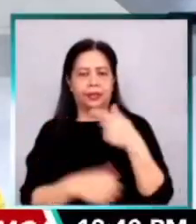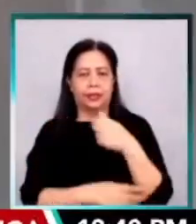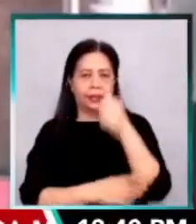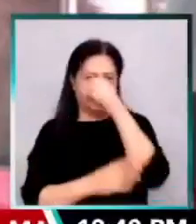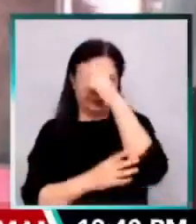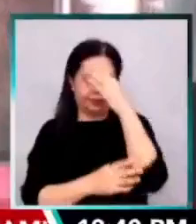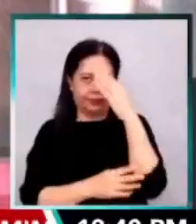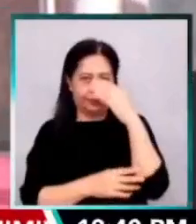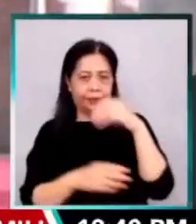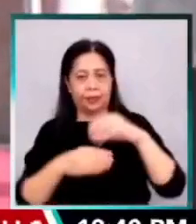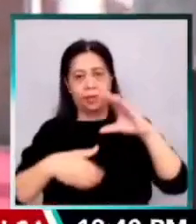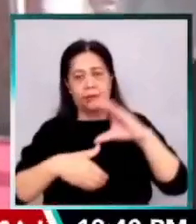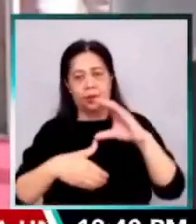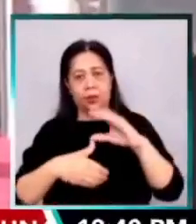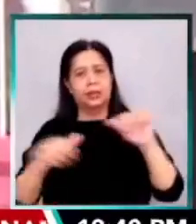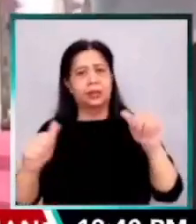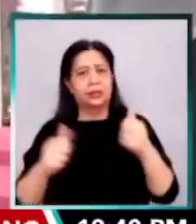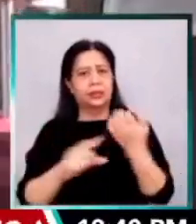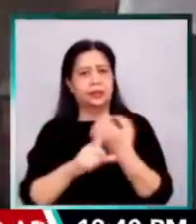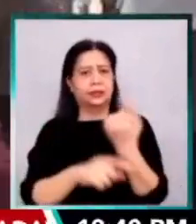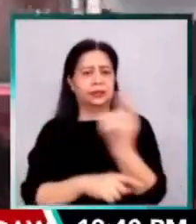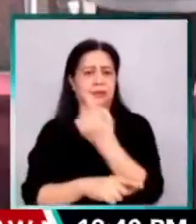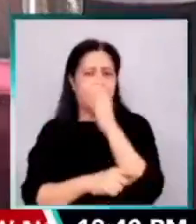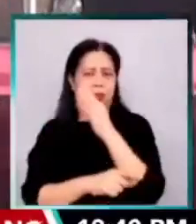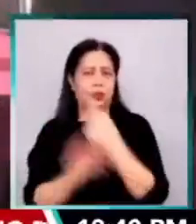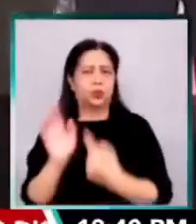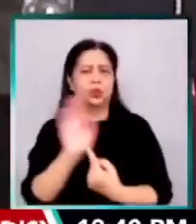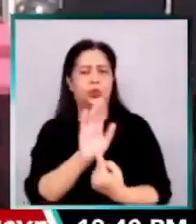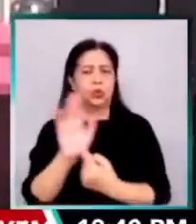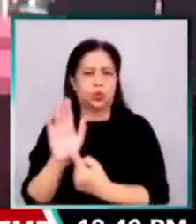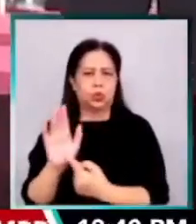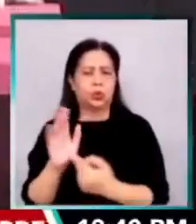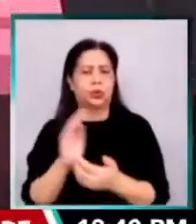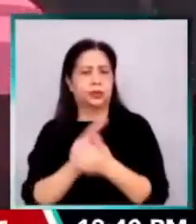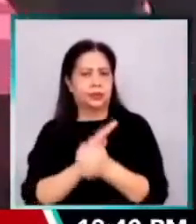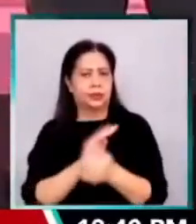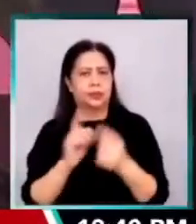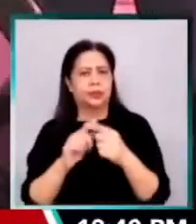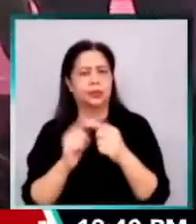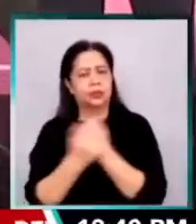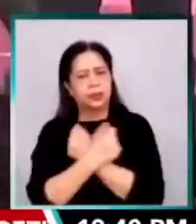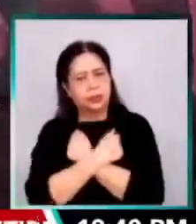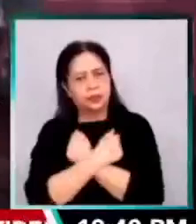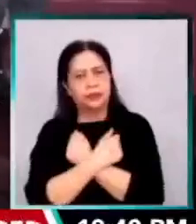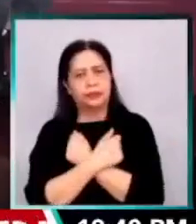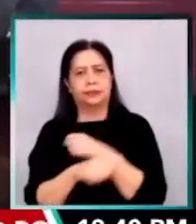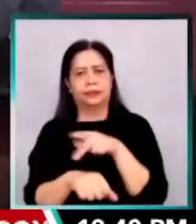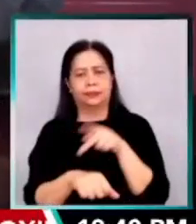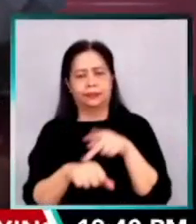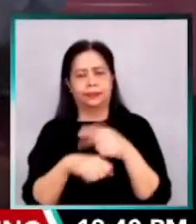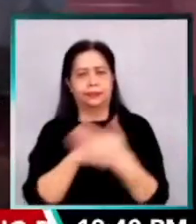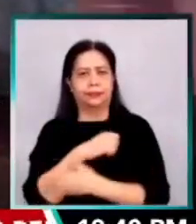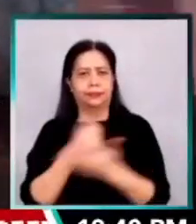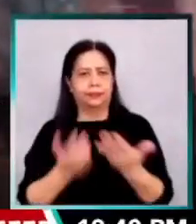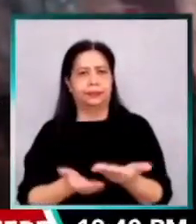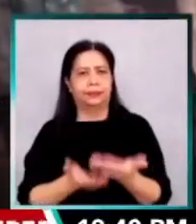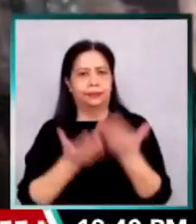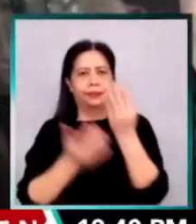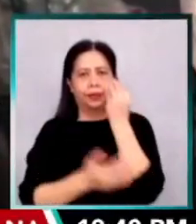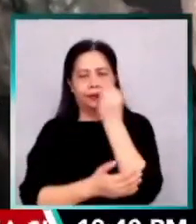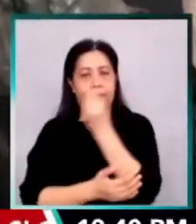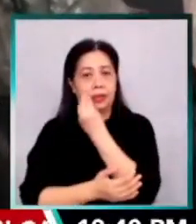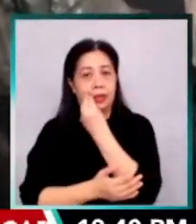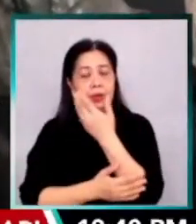Hamon niya sa bawat Pinoy, ipakitang ang King Husay para sa pagmamahal sa bayan. Nag-alay ang Pangulo ng Bulaklak sa monumento